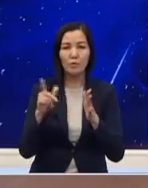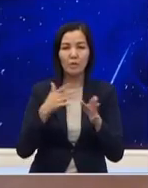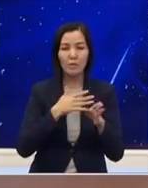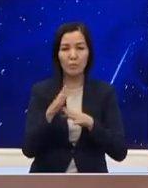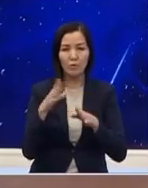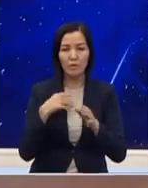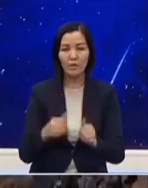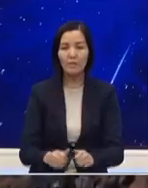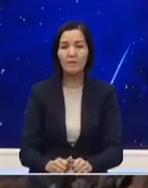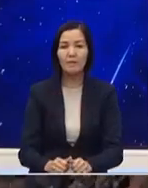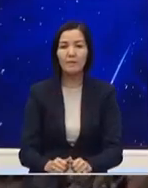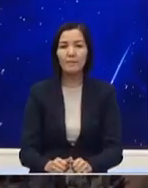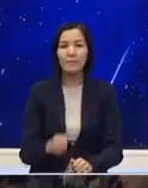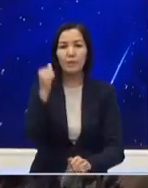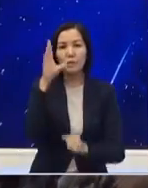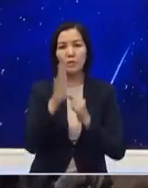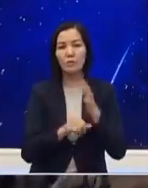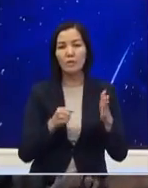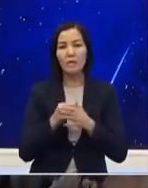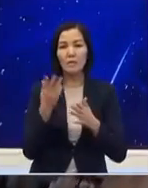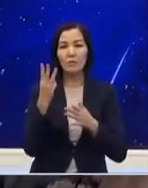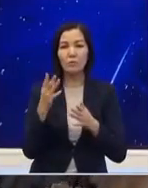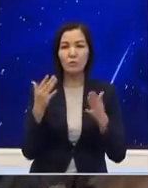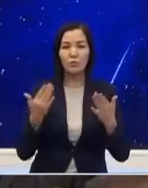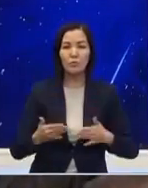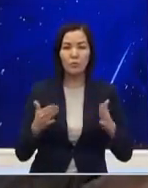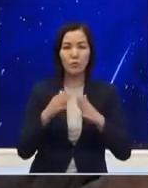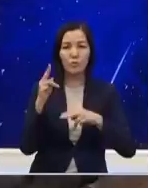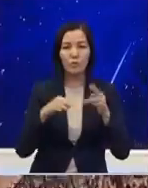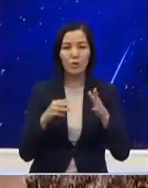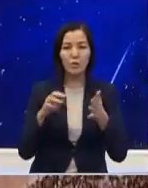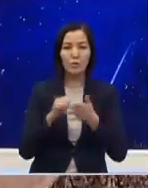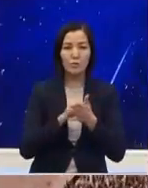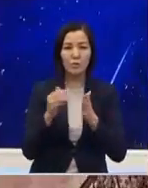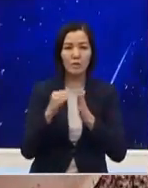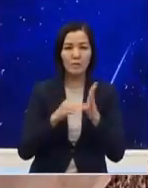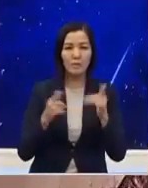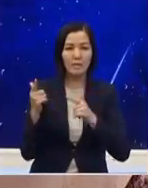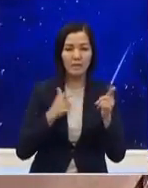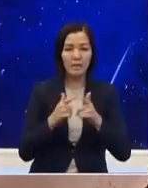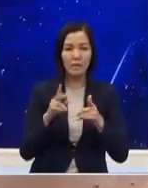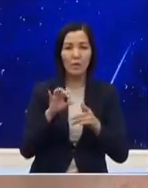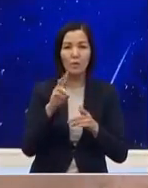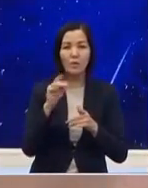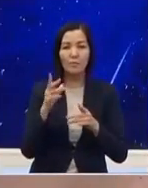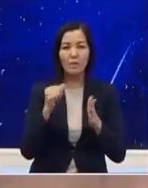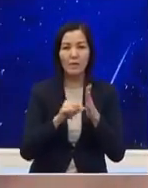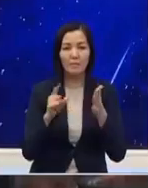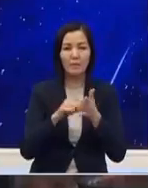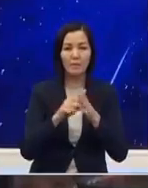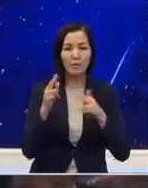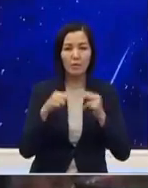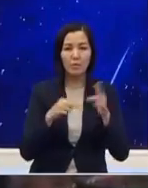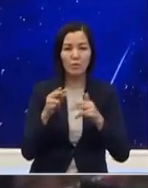бөлінді. Жыл соңына дейін аймақта 3 тұрғын үй салуға жобалық сметалық құжат жасалып, Өтеген Батыр кентінде 60 пәтерлі үй